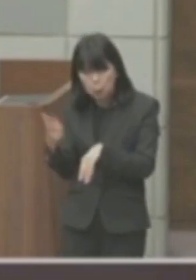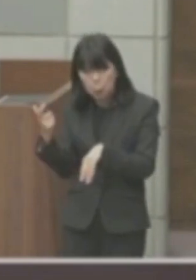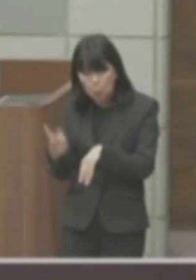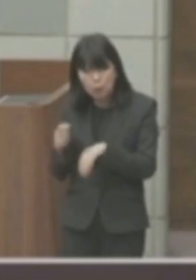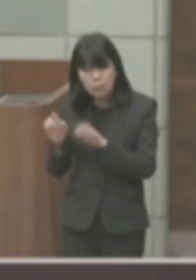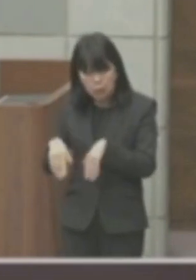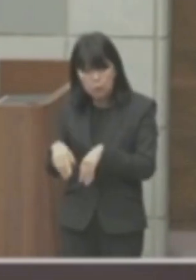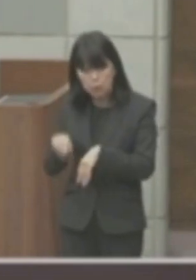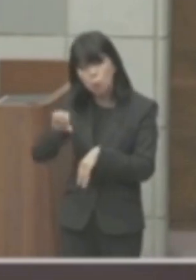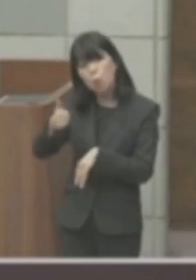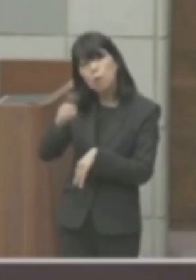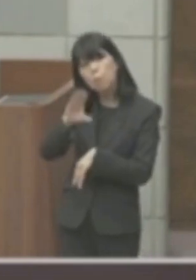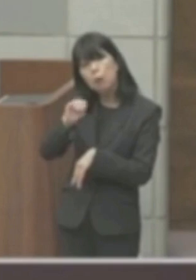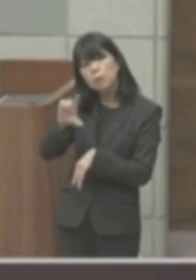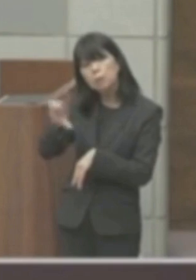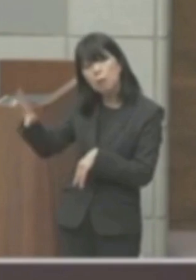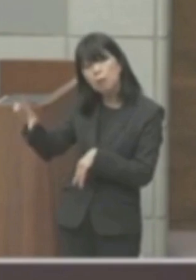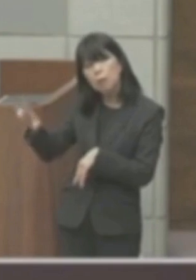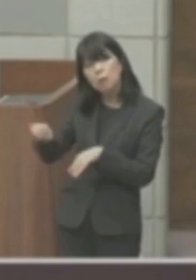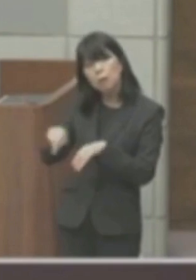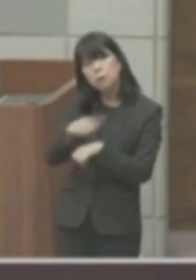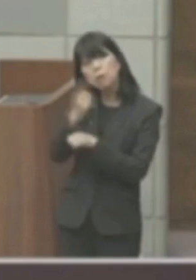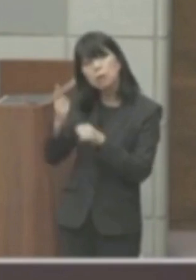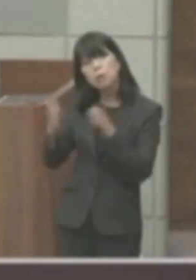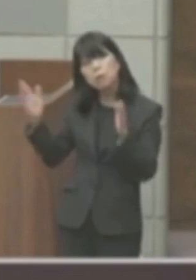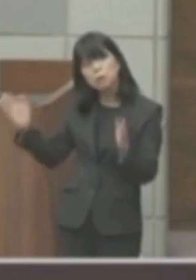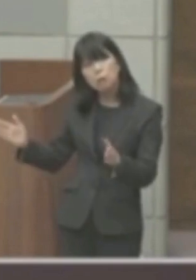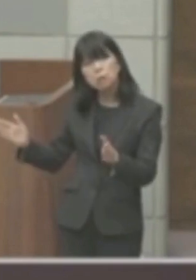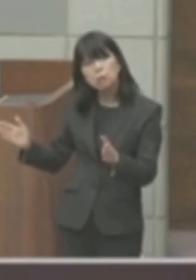費用として500万円の増ということで、大体年間